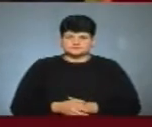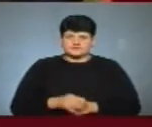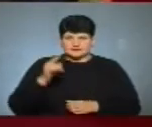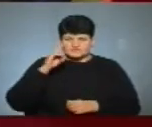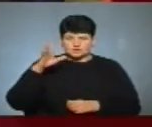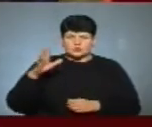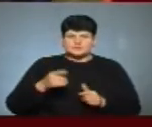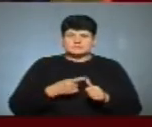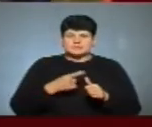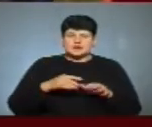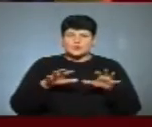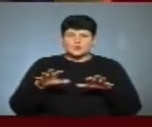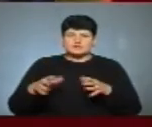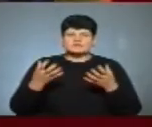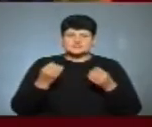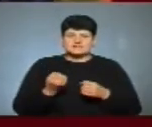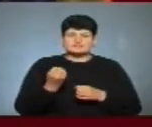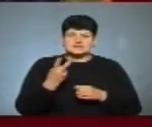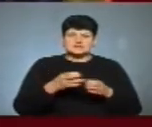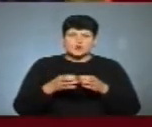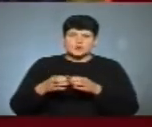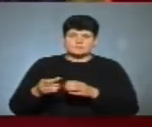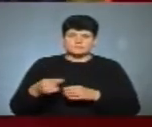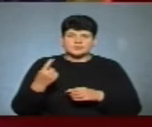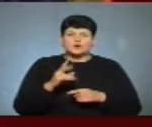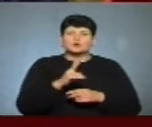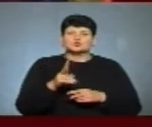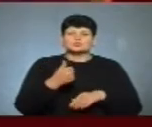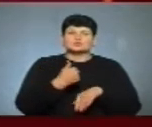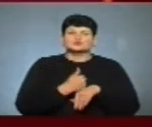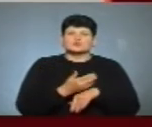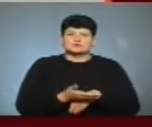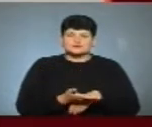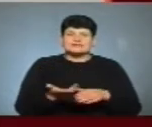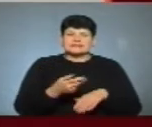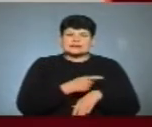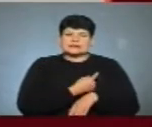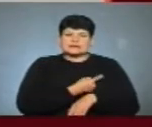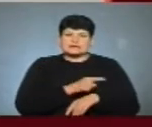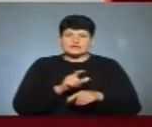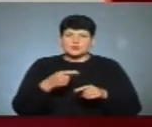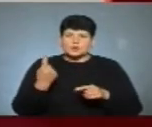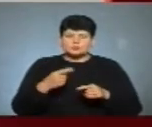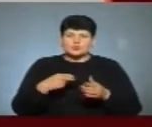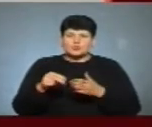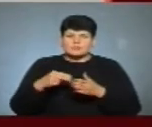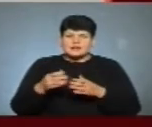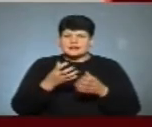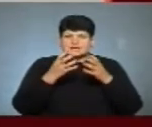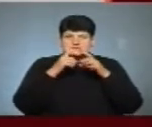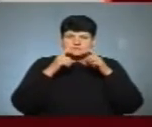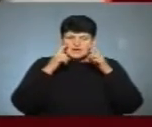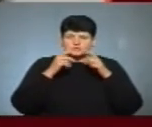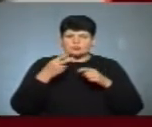імена голів ще 12 громад Тернопільщини. Хто їх очолив? Які лікарні області купували респіратори по